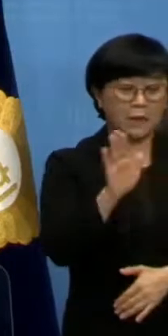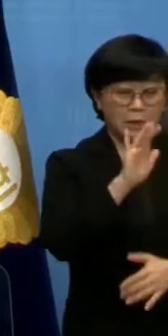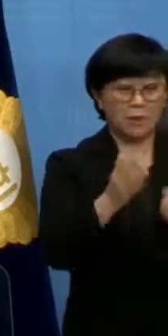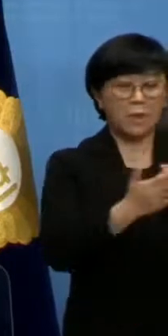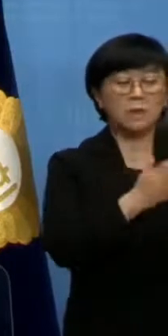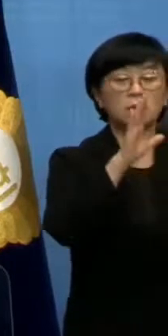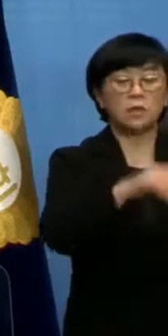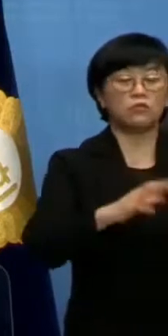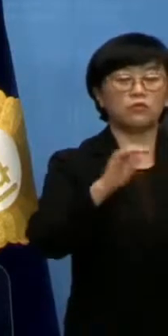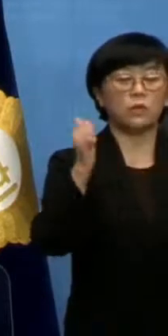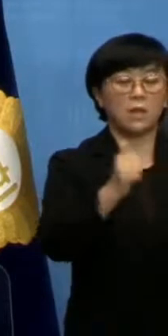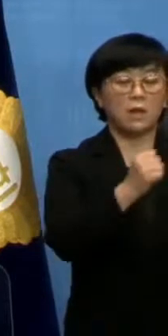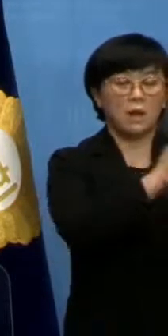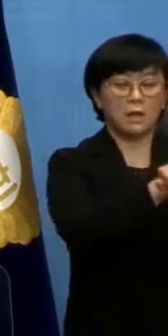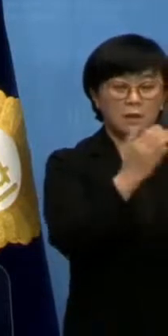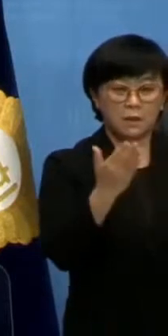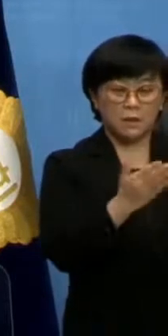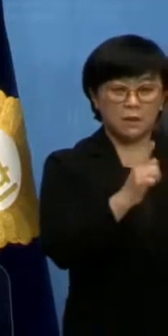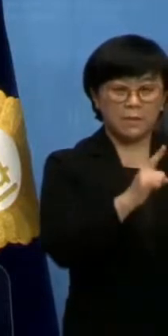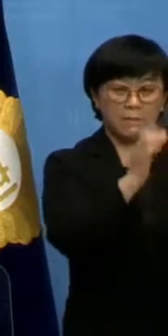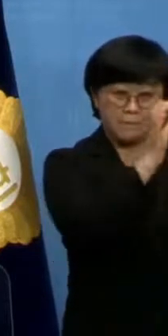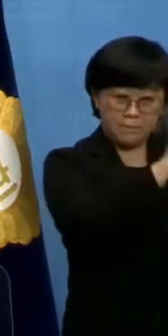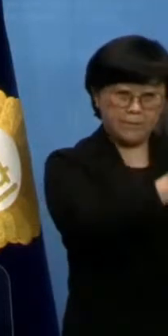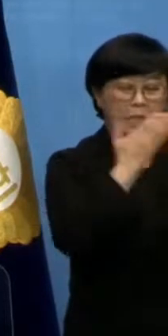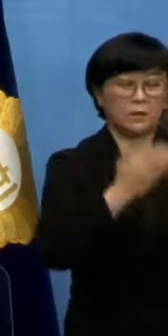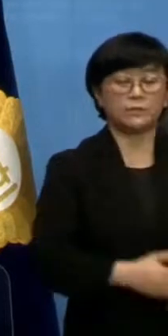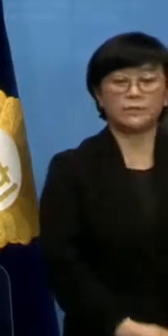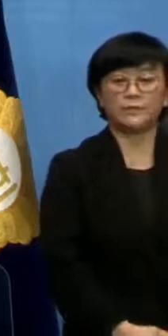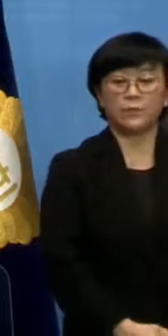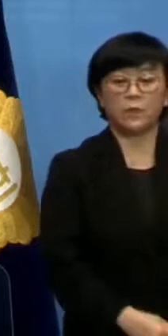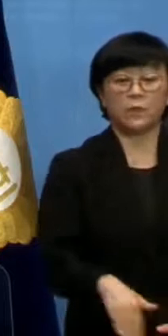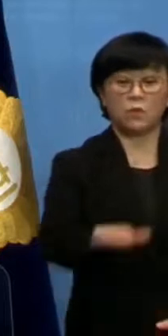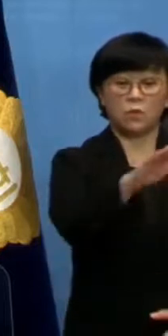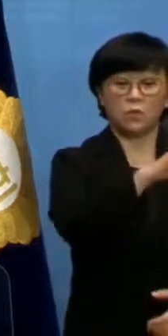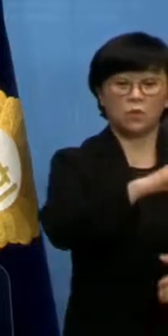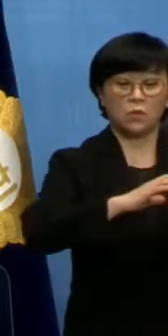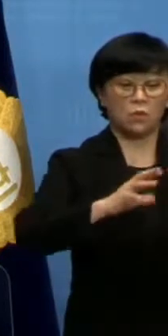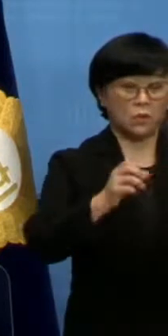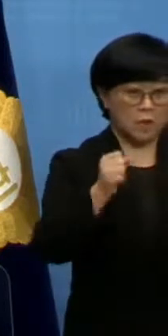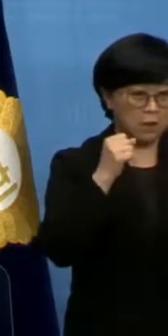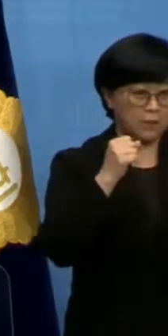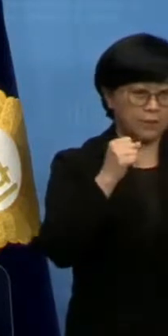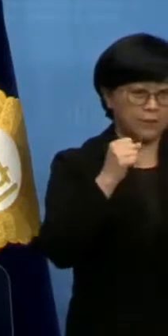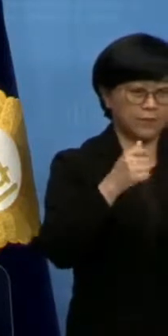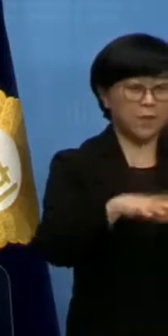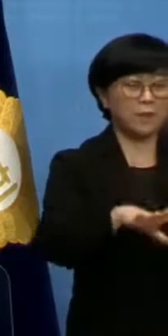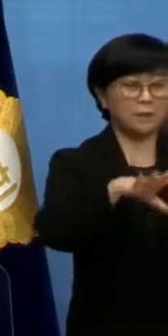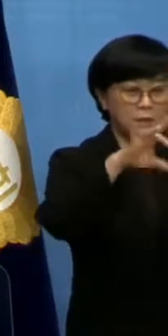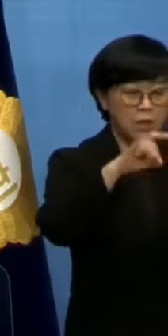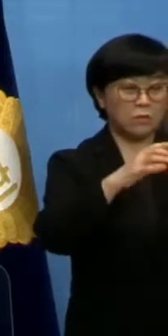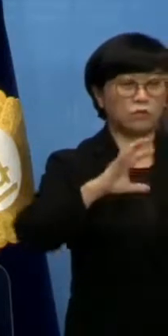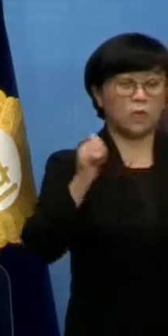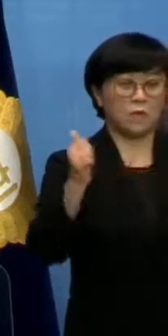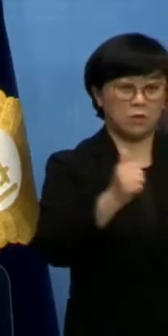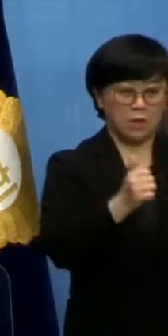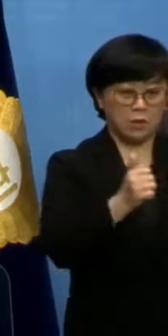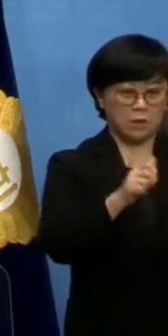그때는 국회의 할 일이 할 수밖에 없습니다. 우리 국민의힘 초선 의원